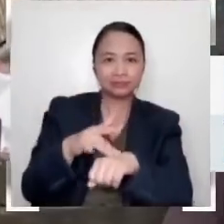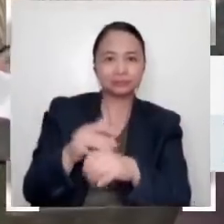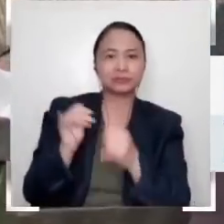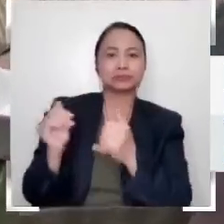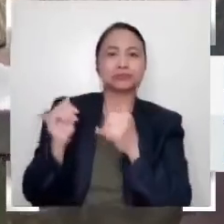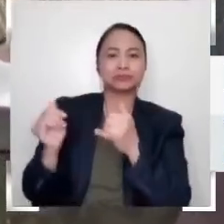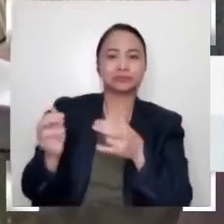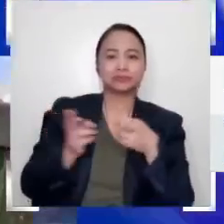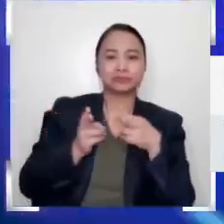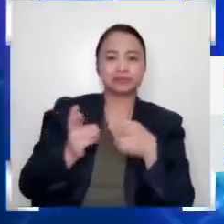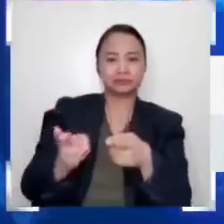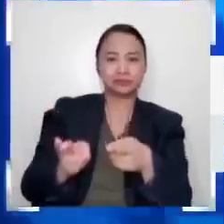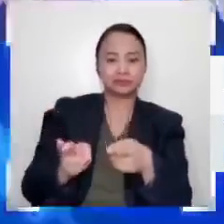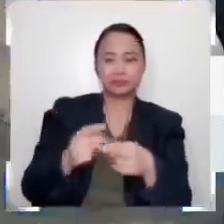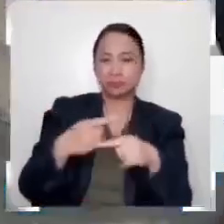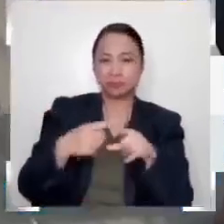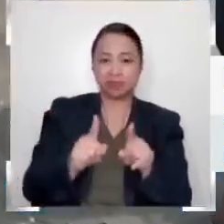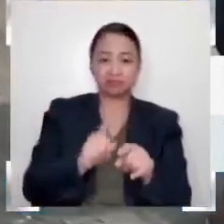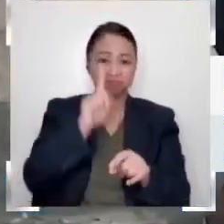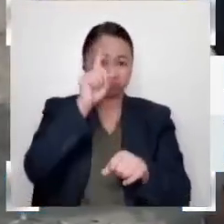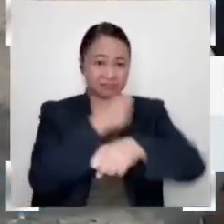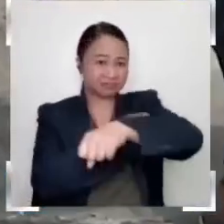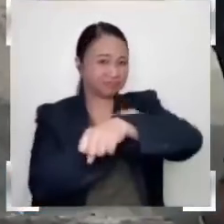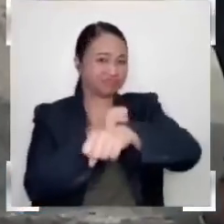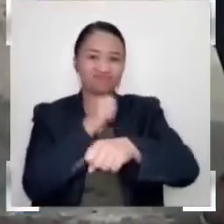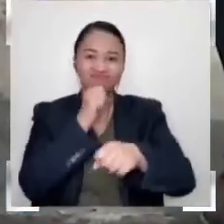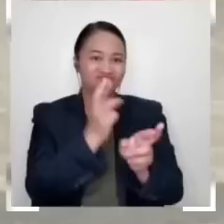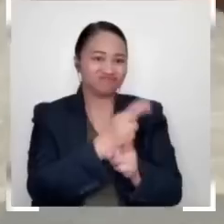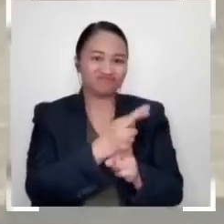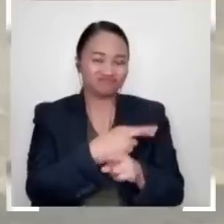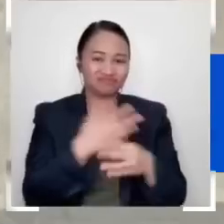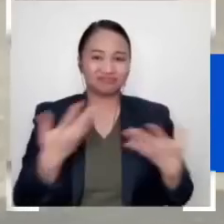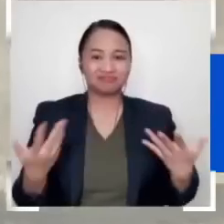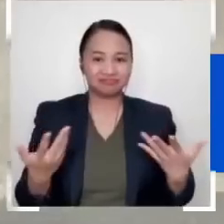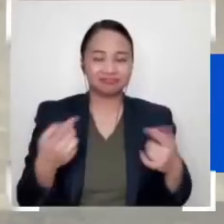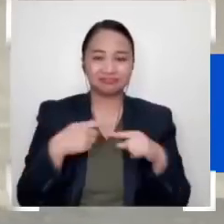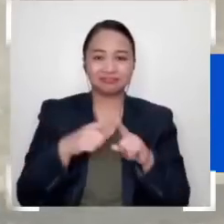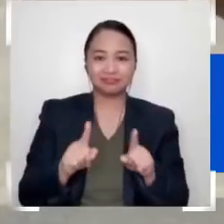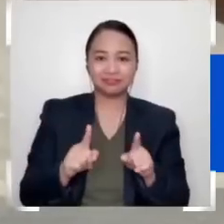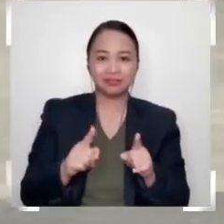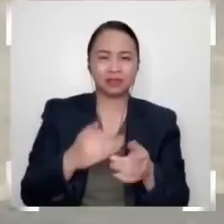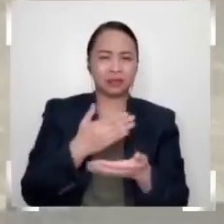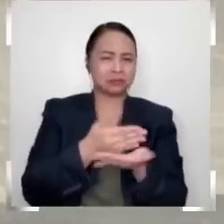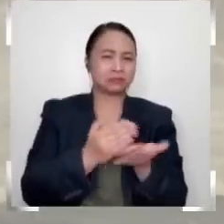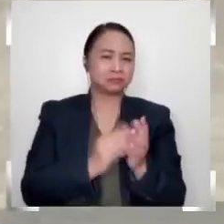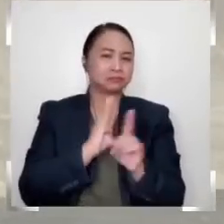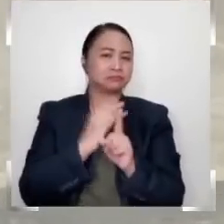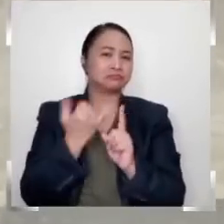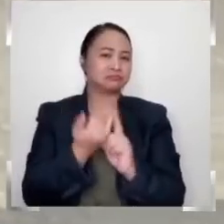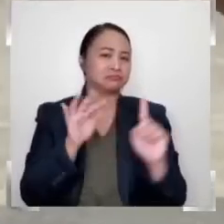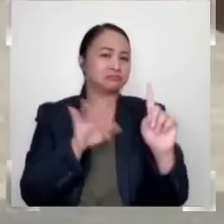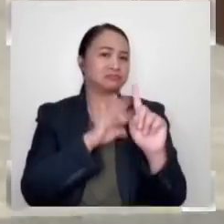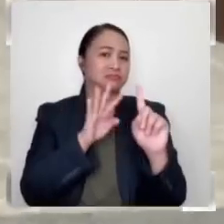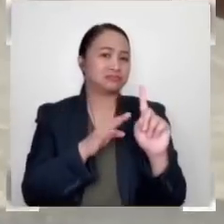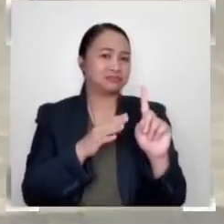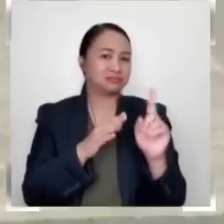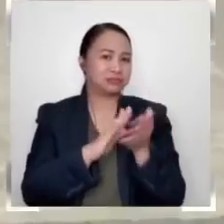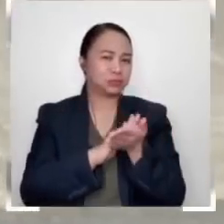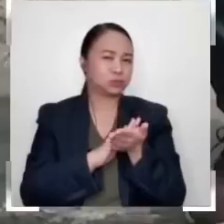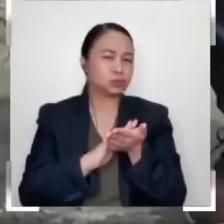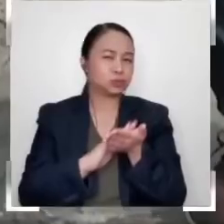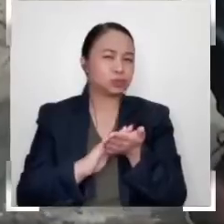yung ina nila nire-repair eh. Ito na pansin ng mga barangay dito, no? Yung mga putol na barandilya, eh napakalinis ng